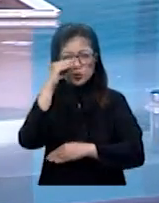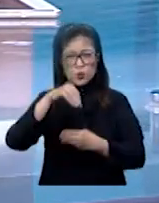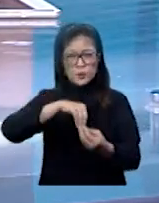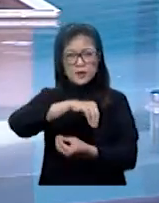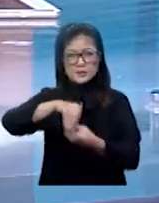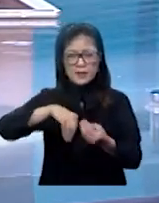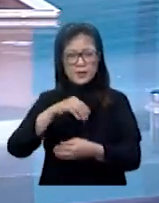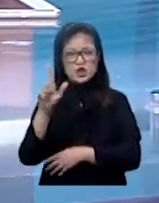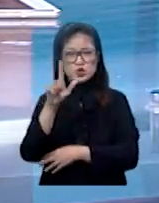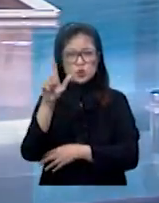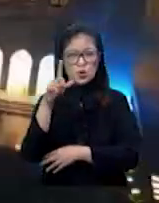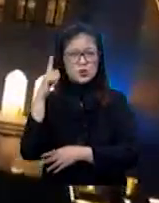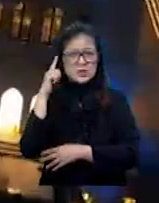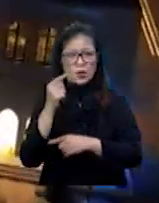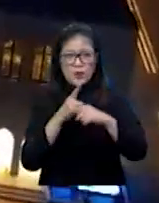Solo Jawa Tengah